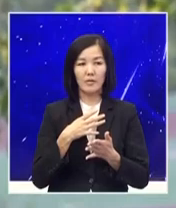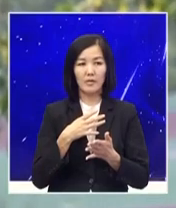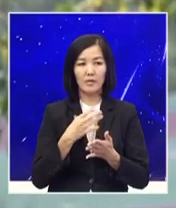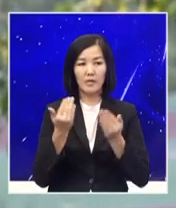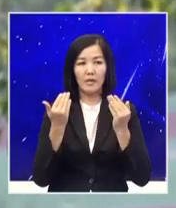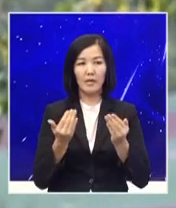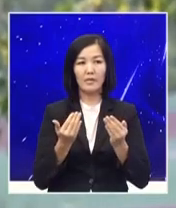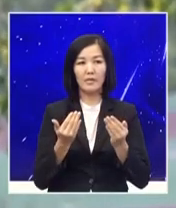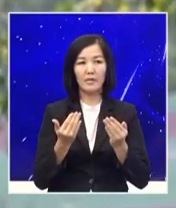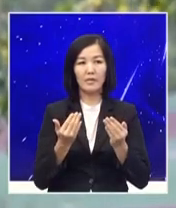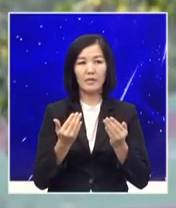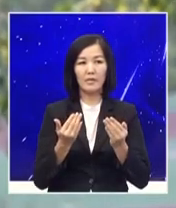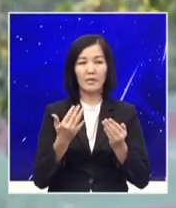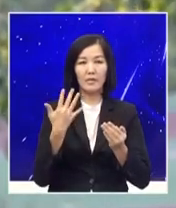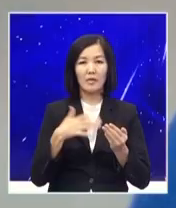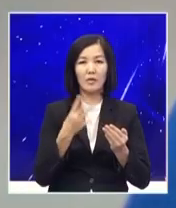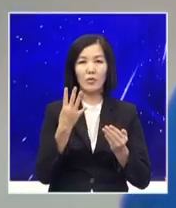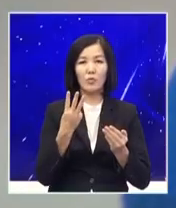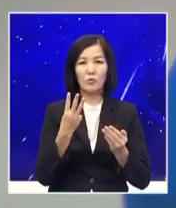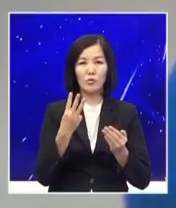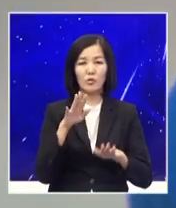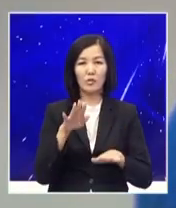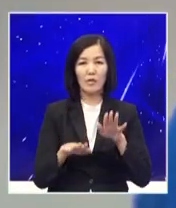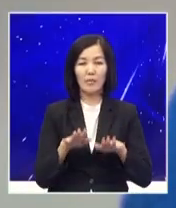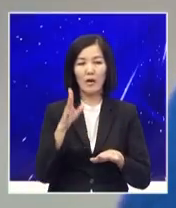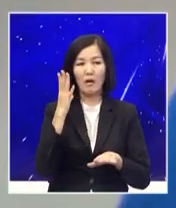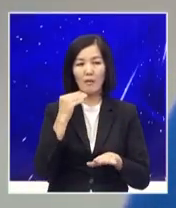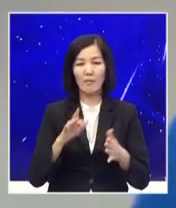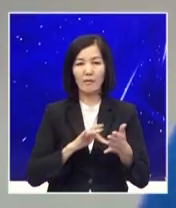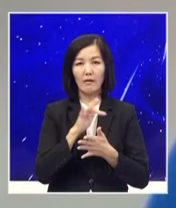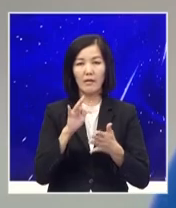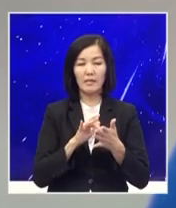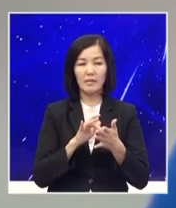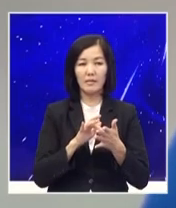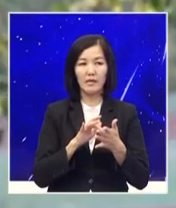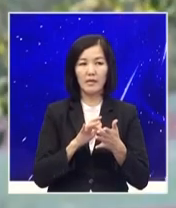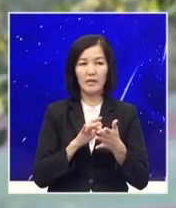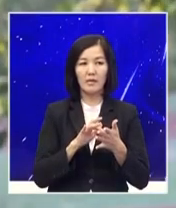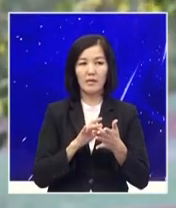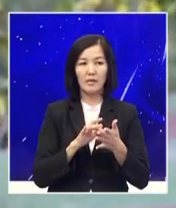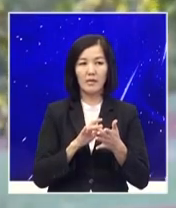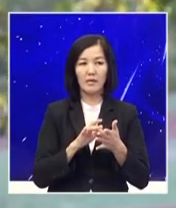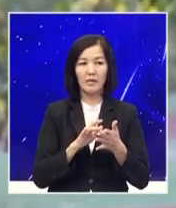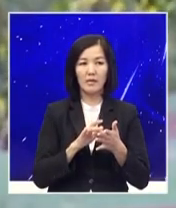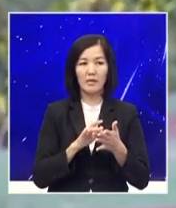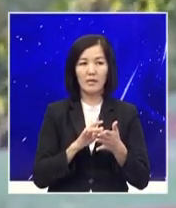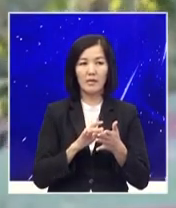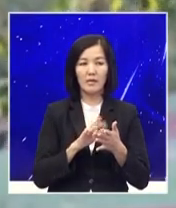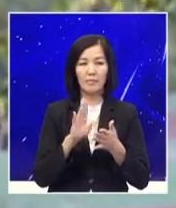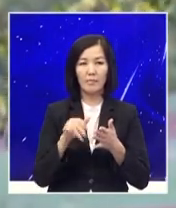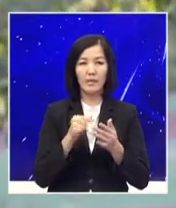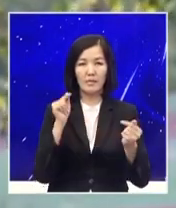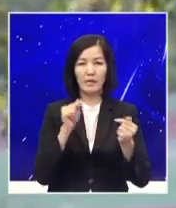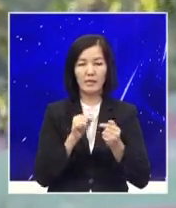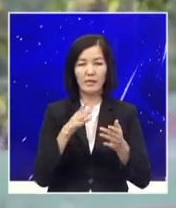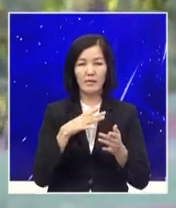Қазір салмақ өсіп 53 килограмм дейді. Алматы қаласының Искандер Фаслан соғып болып тұр. Басты